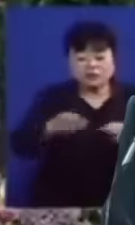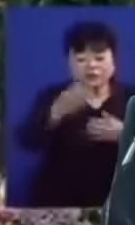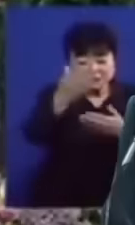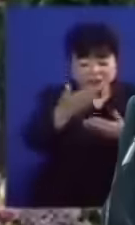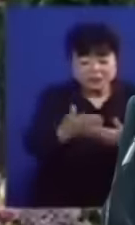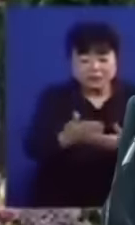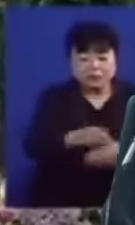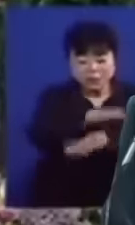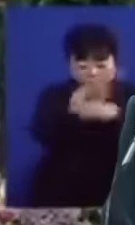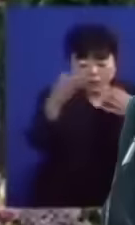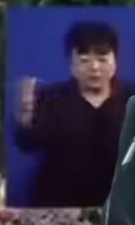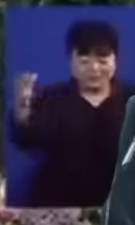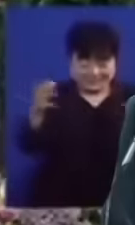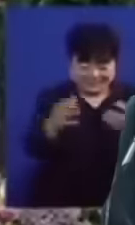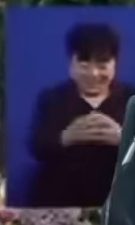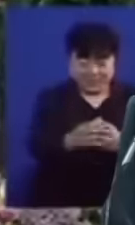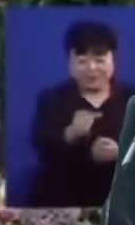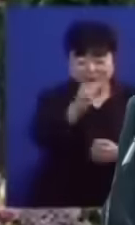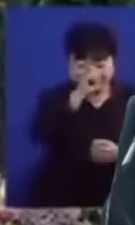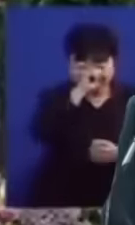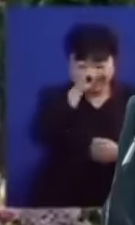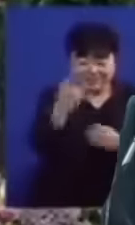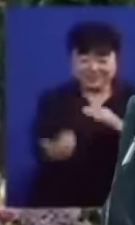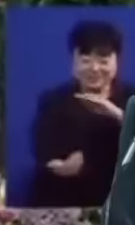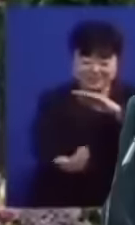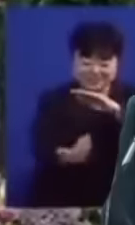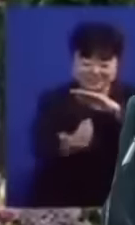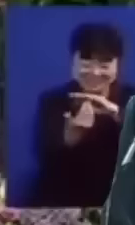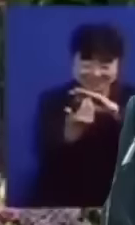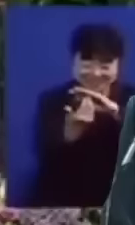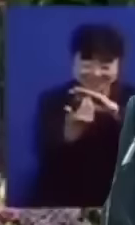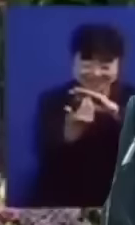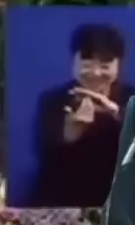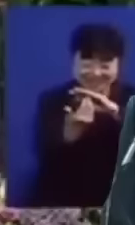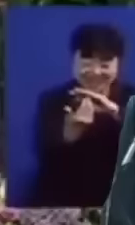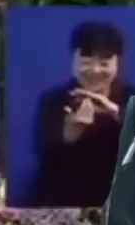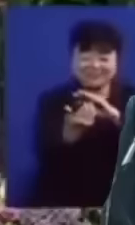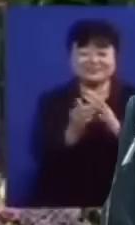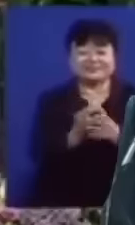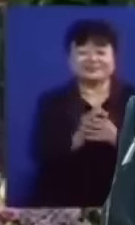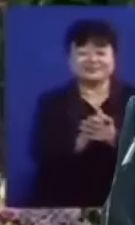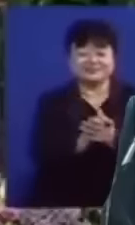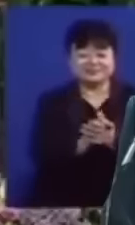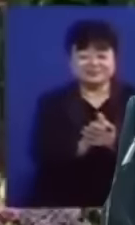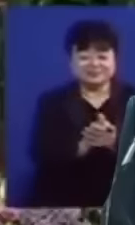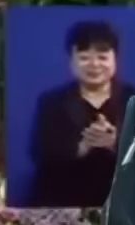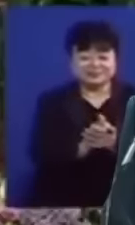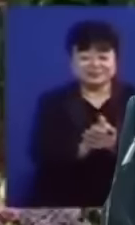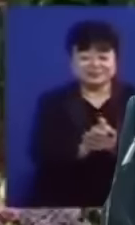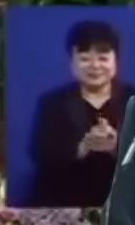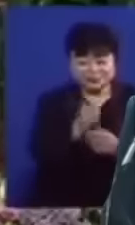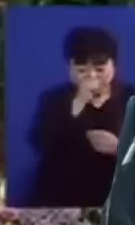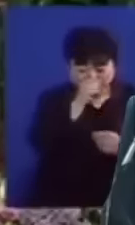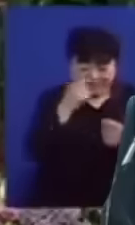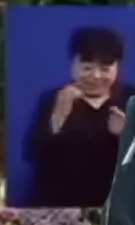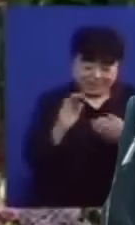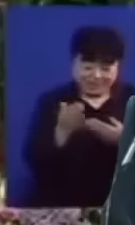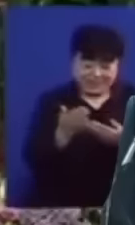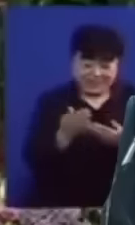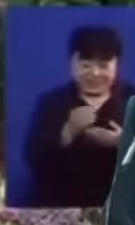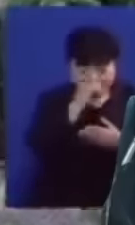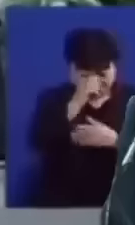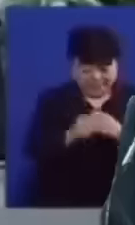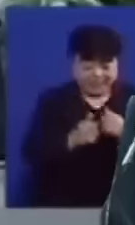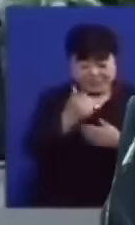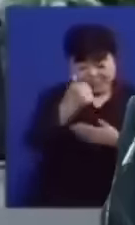입은 자들에게는 모든 것이 합동하여 선을 이루나니라. 좋게 돼요. 좋은